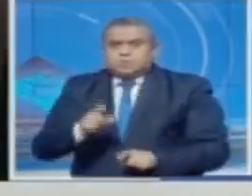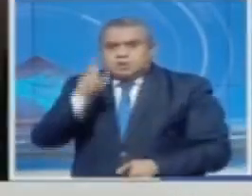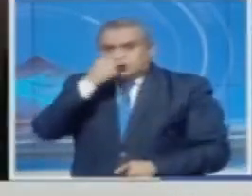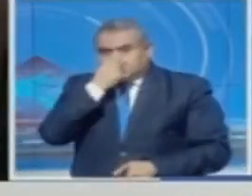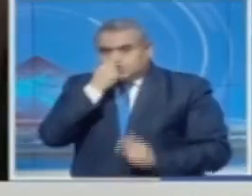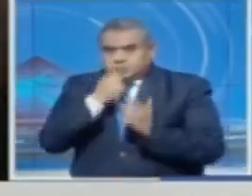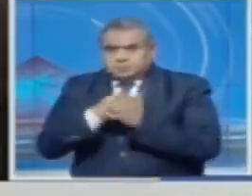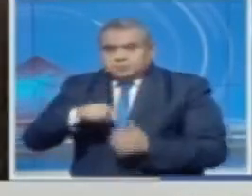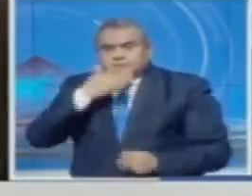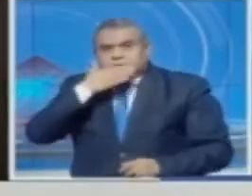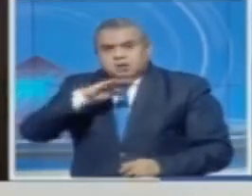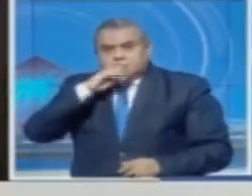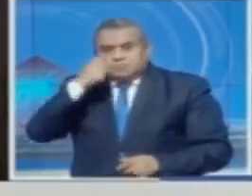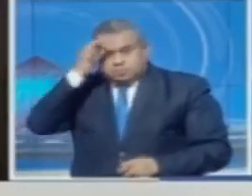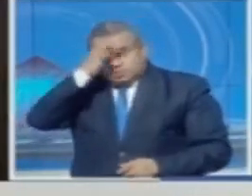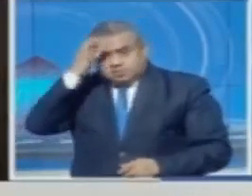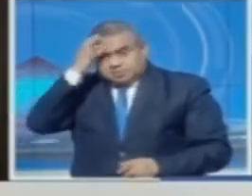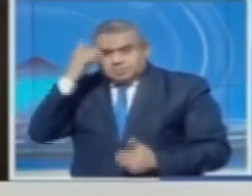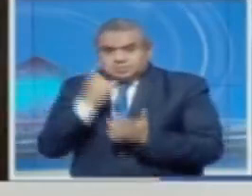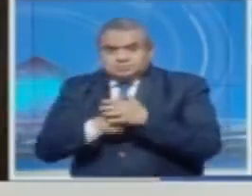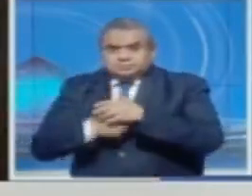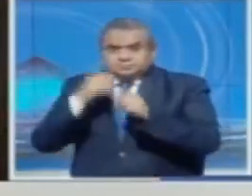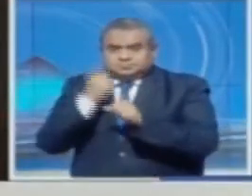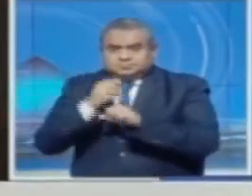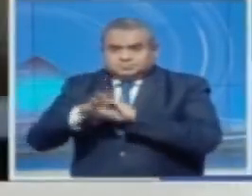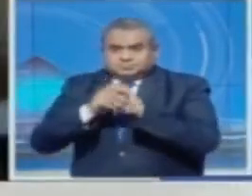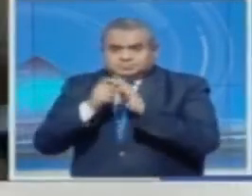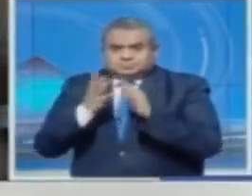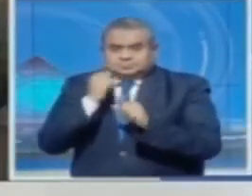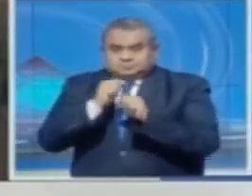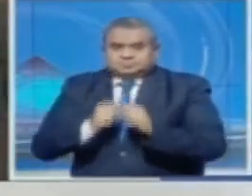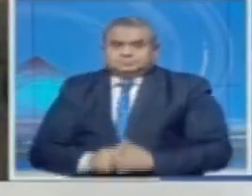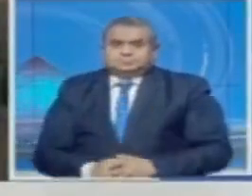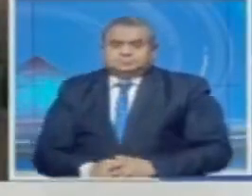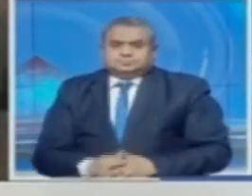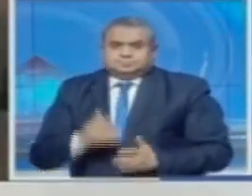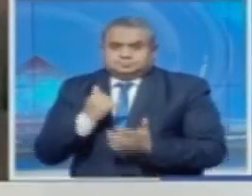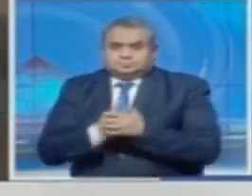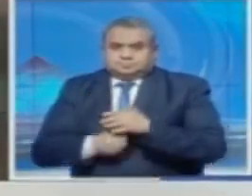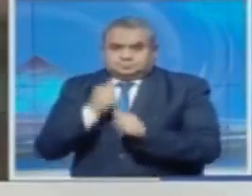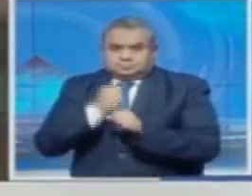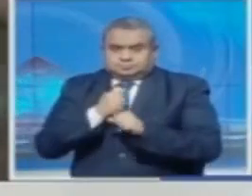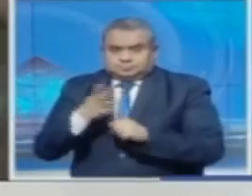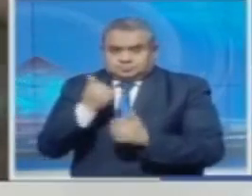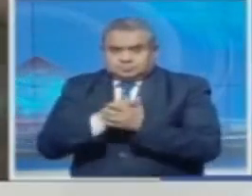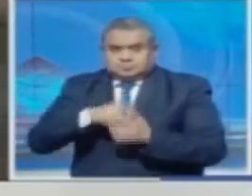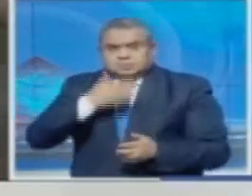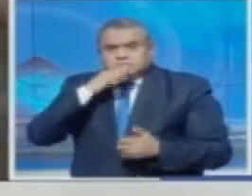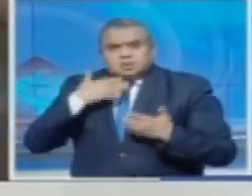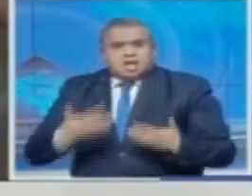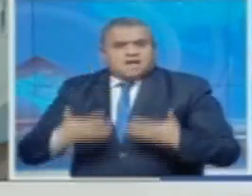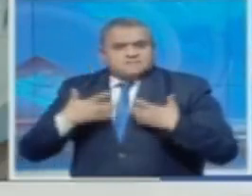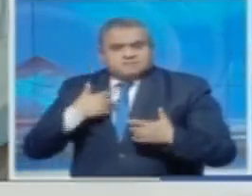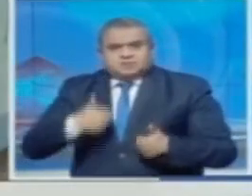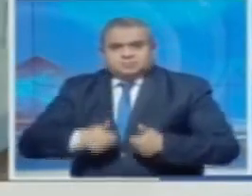الفندق بسم الله ما شاء الله كويس تمام، والحجاج كلها مبسوطة والحمد لله، في راحة ويسر وسهولة والحمد